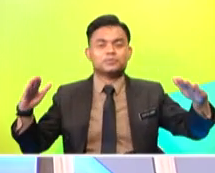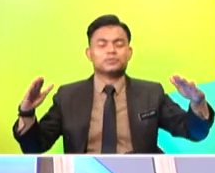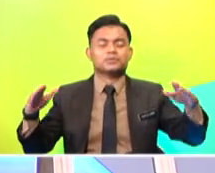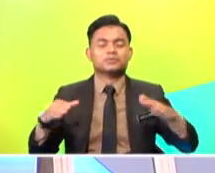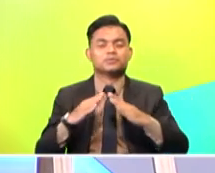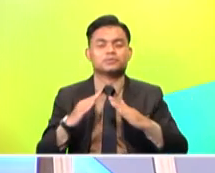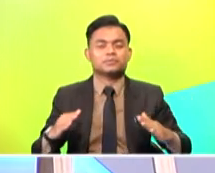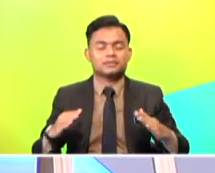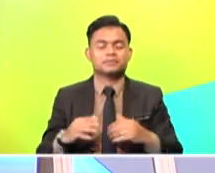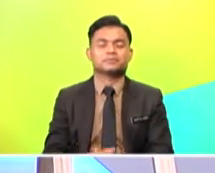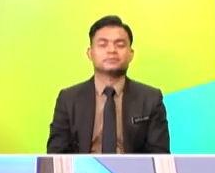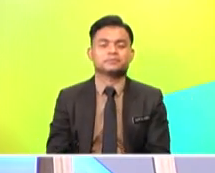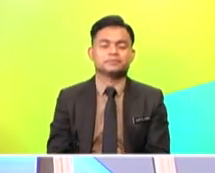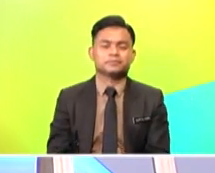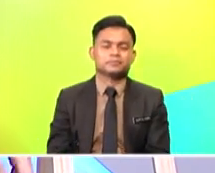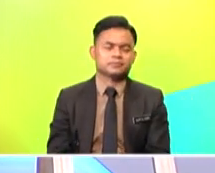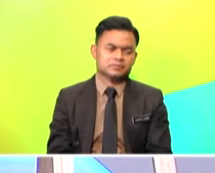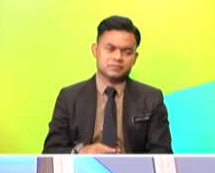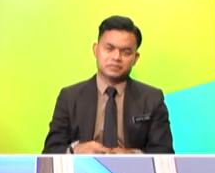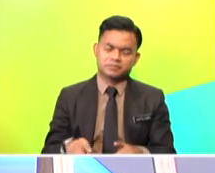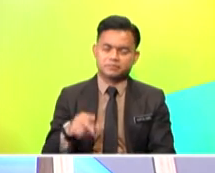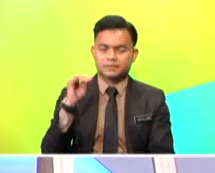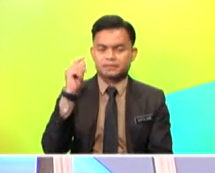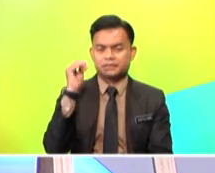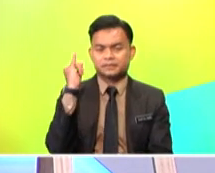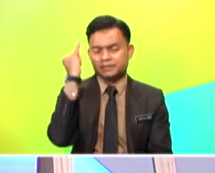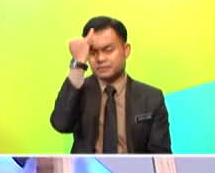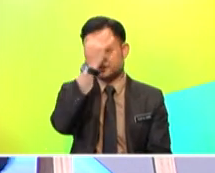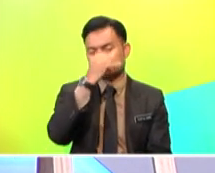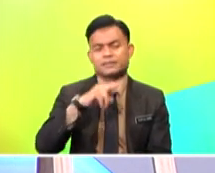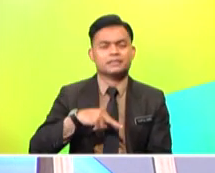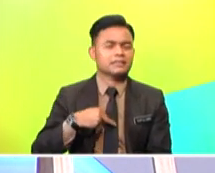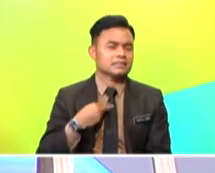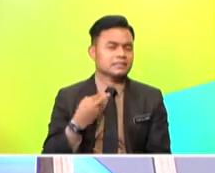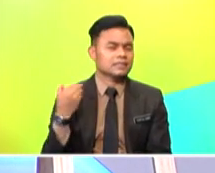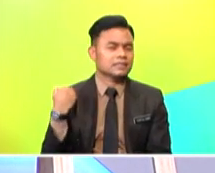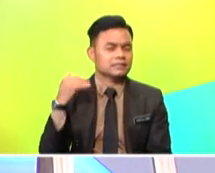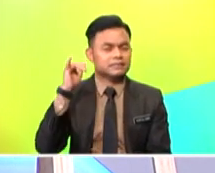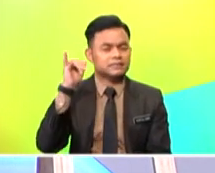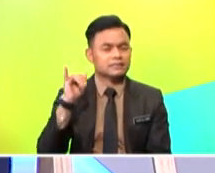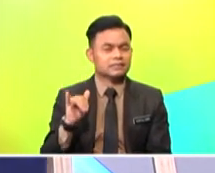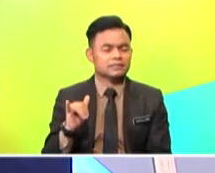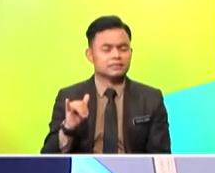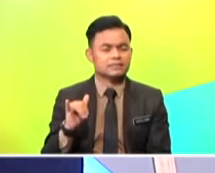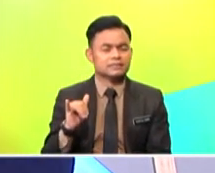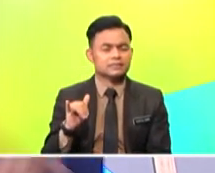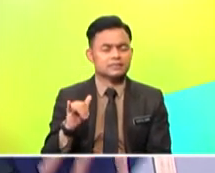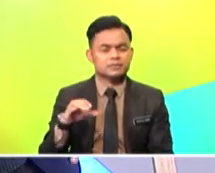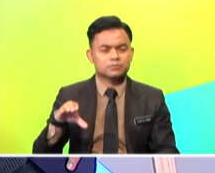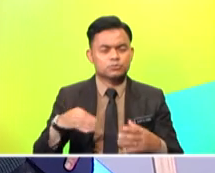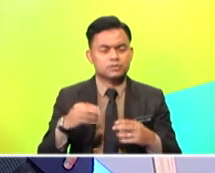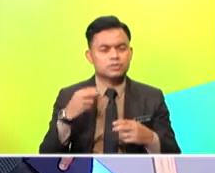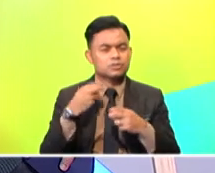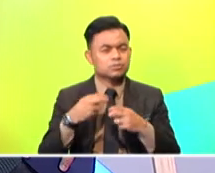Okey. Baik. Tapi Ifan rasa macam ada macam mana nak naik ni Ifan? Itulah soalan Ifan nak tanya cikgu. Macam mana kita nak panjat rumah kita